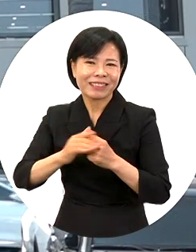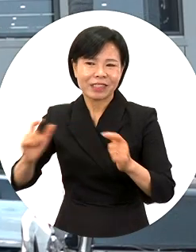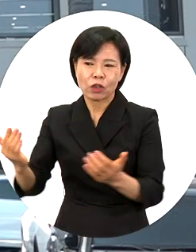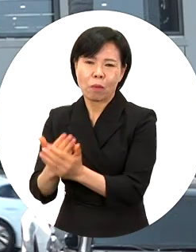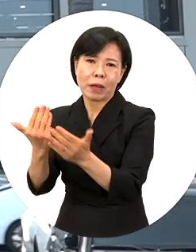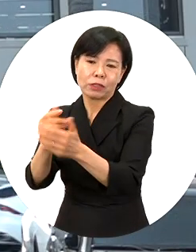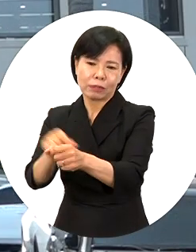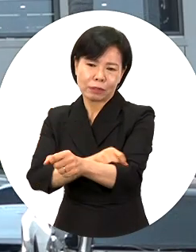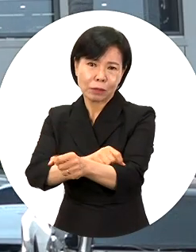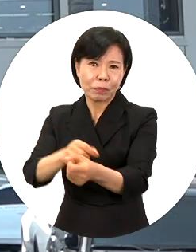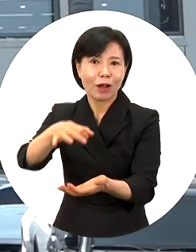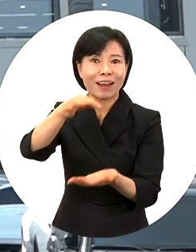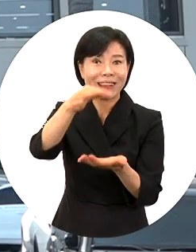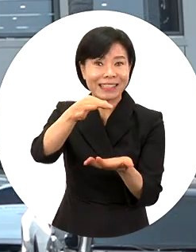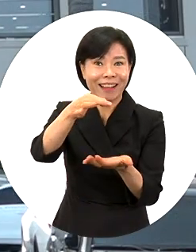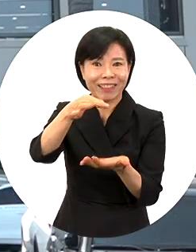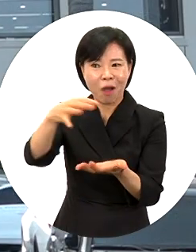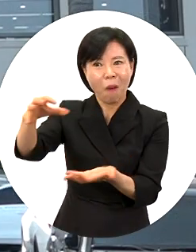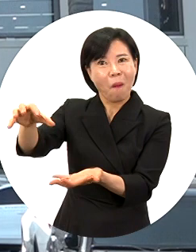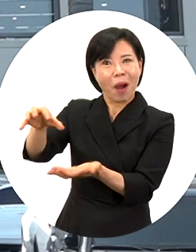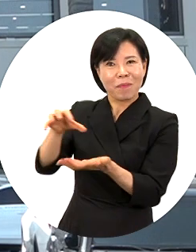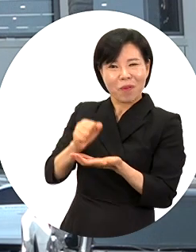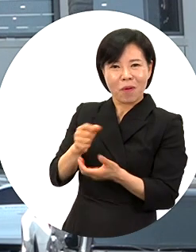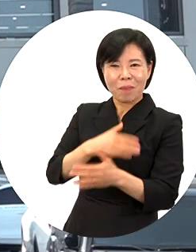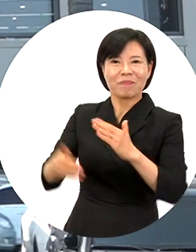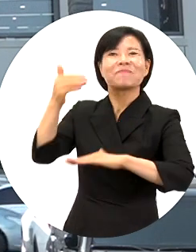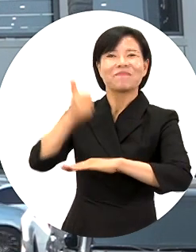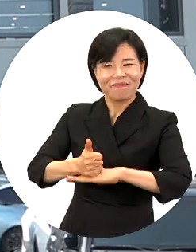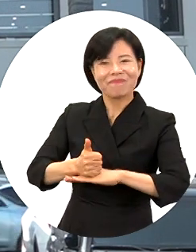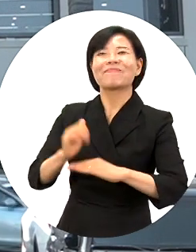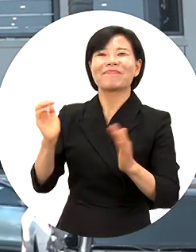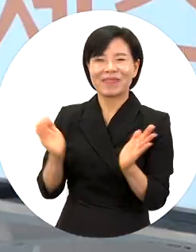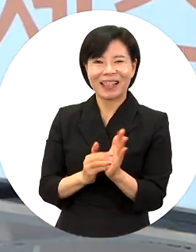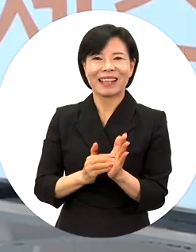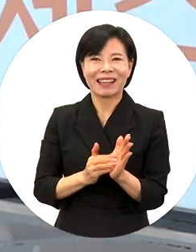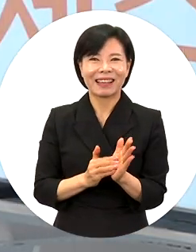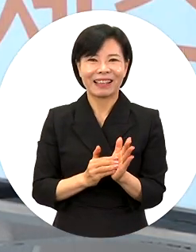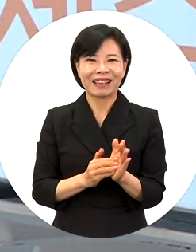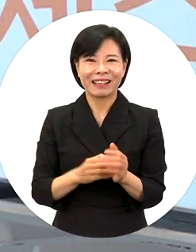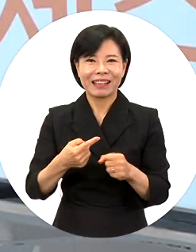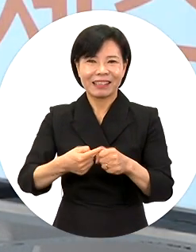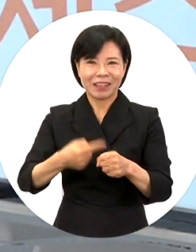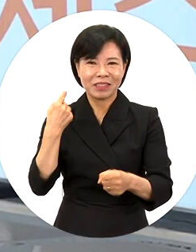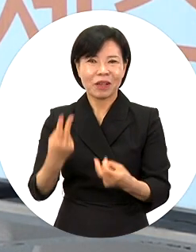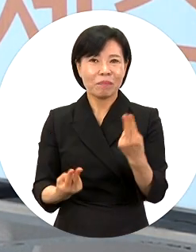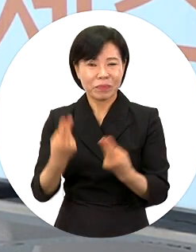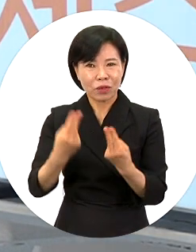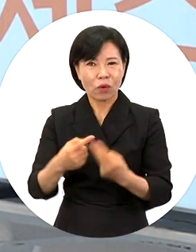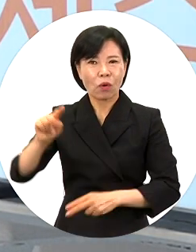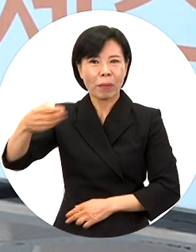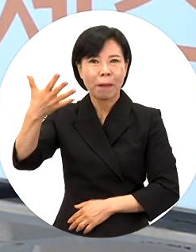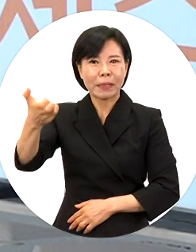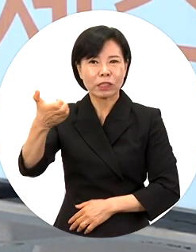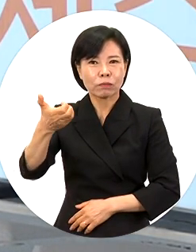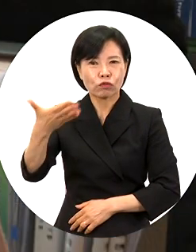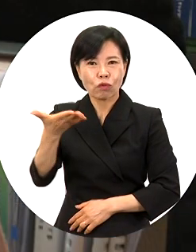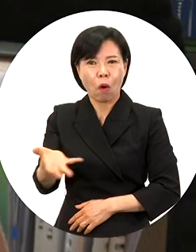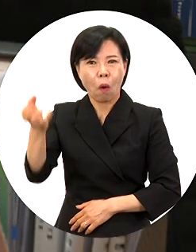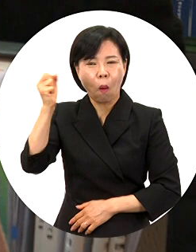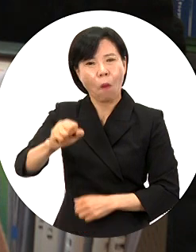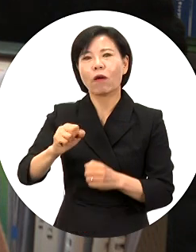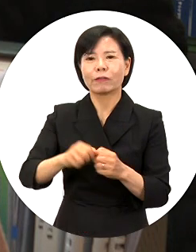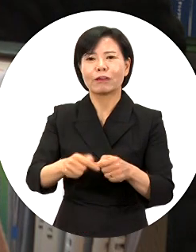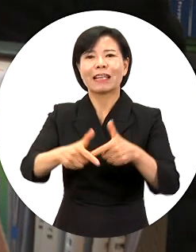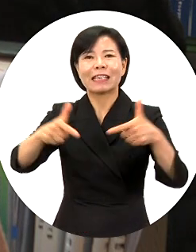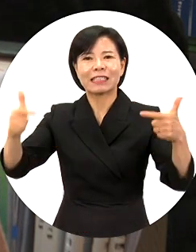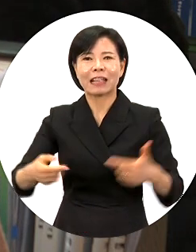속에서도 지역발전특별회계 제주개정 예산 확보에 성공했습니다. 전년 대비 189억 원,